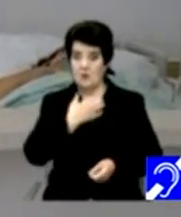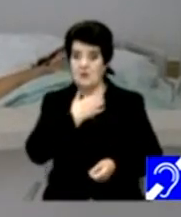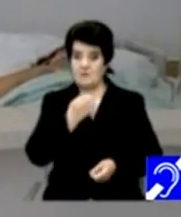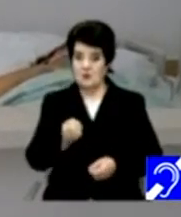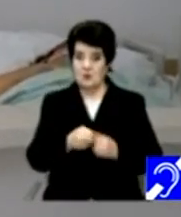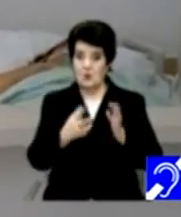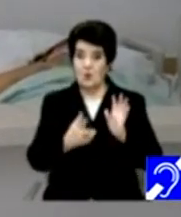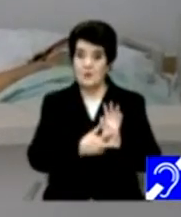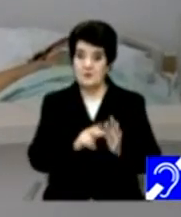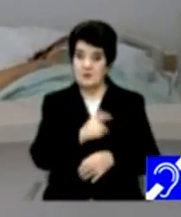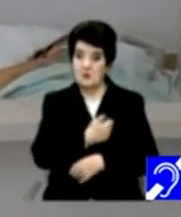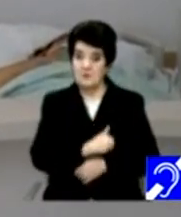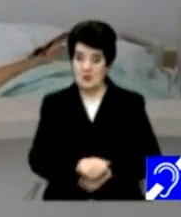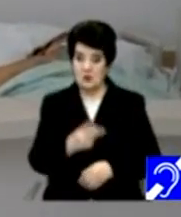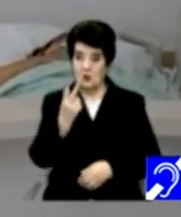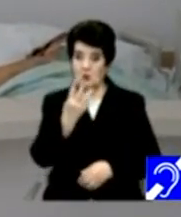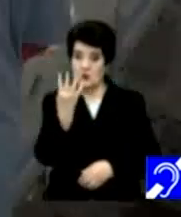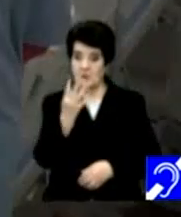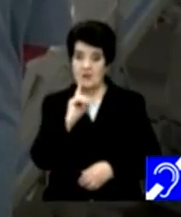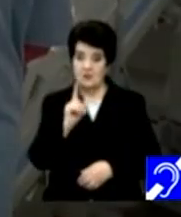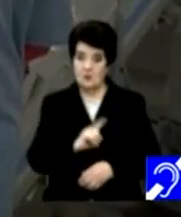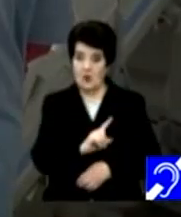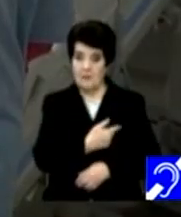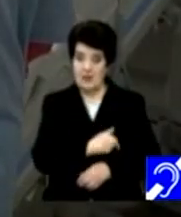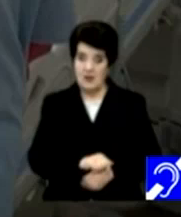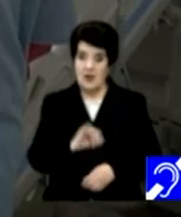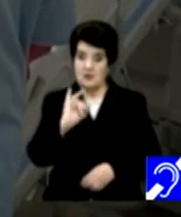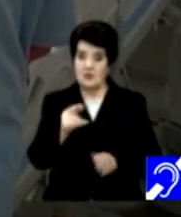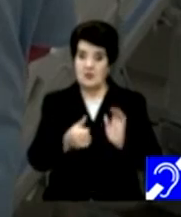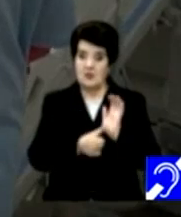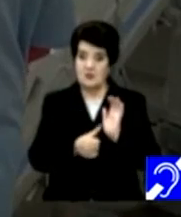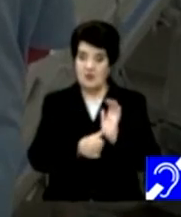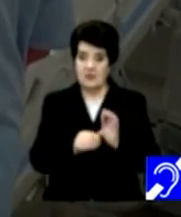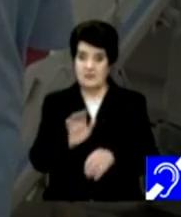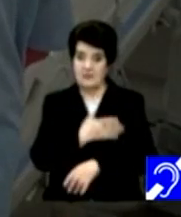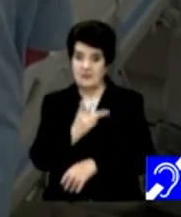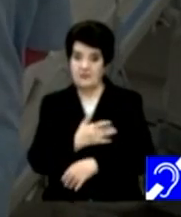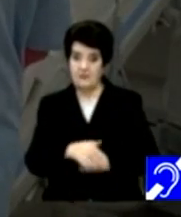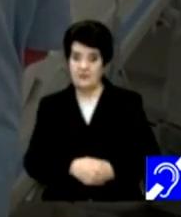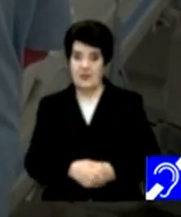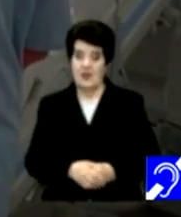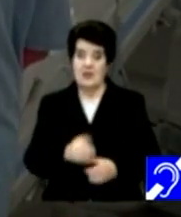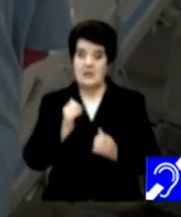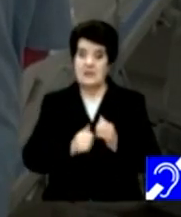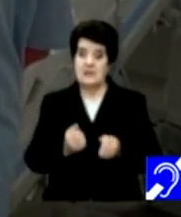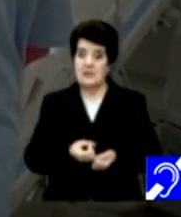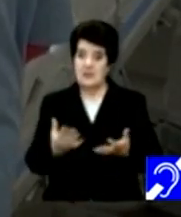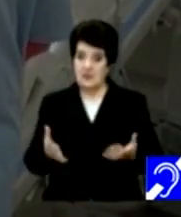de 18 medici, 24 de asistente medicale și 6 infermiere. Avem necesitate